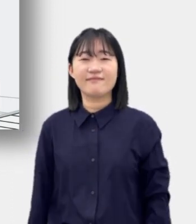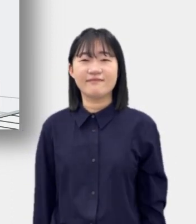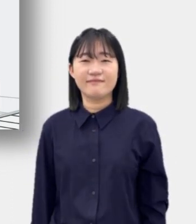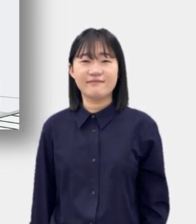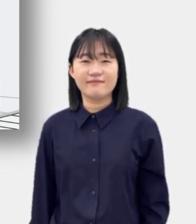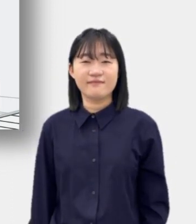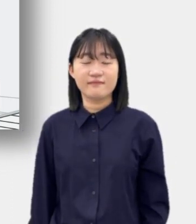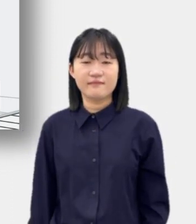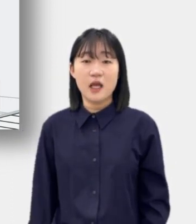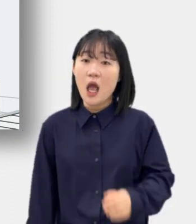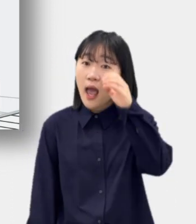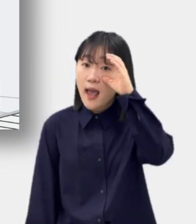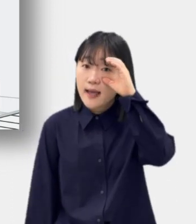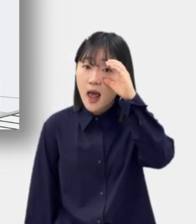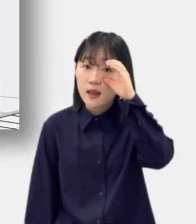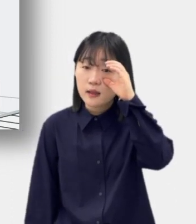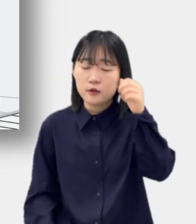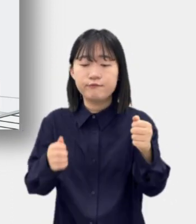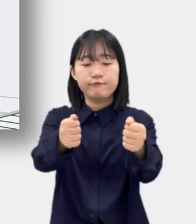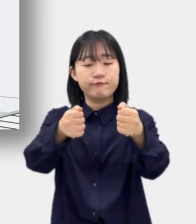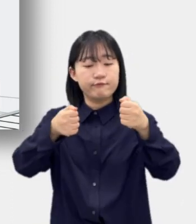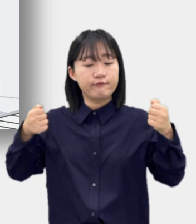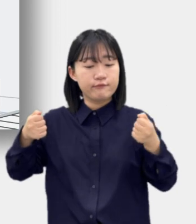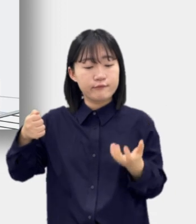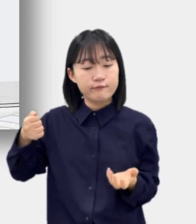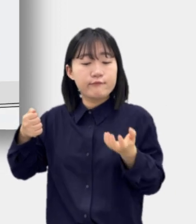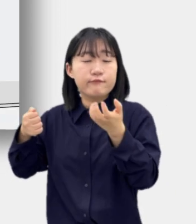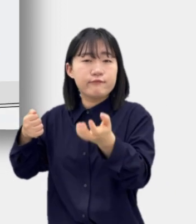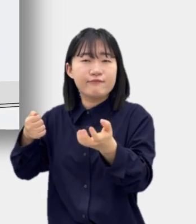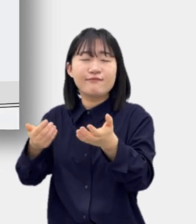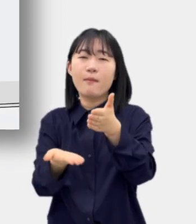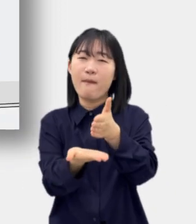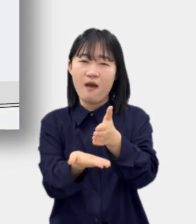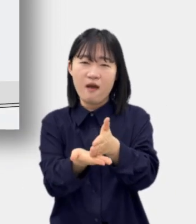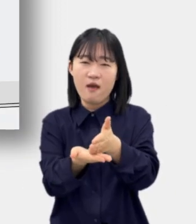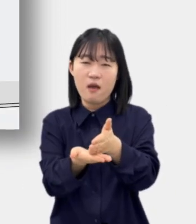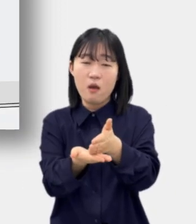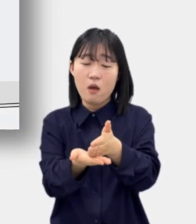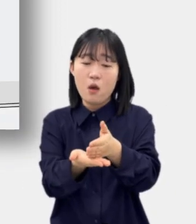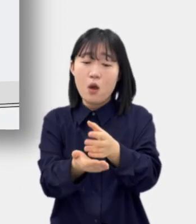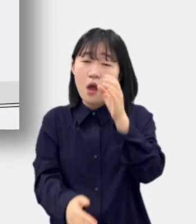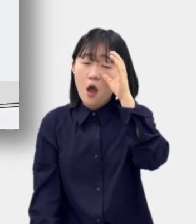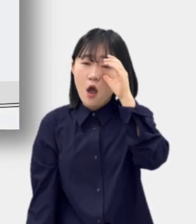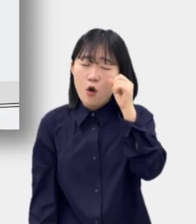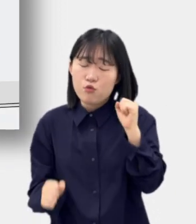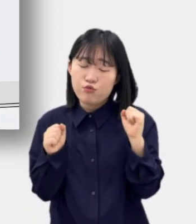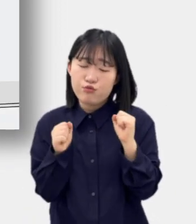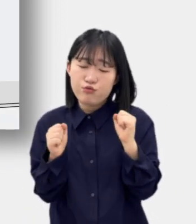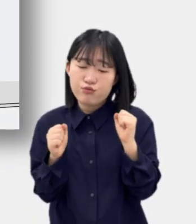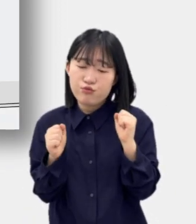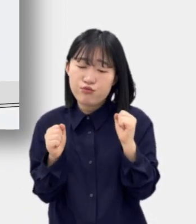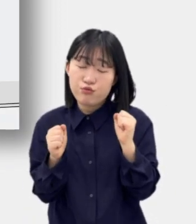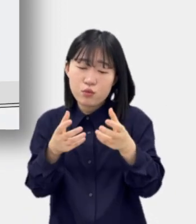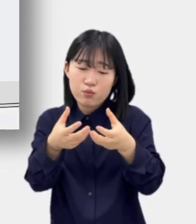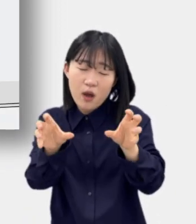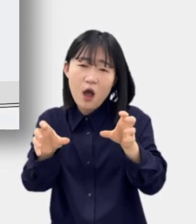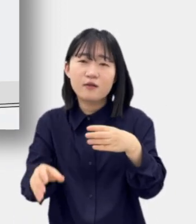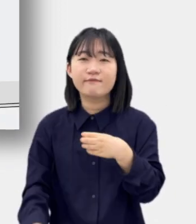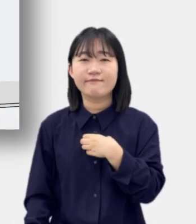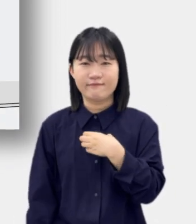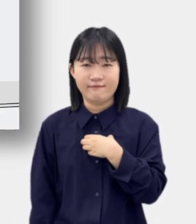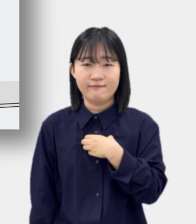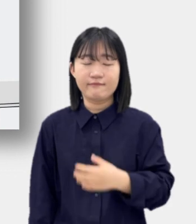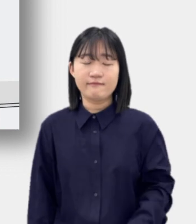냉기가 나오는 출구에 떨어져 놓아주세요. 특히 계란의 경우 선반에 보관하지 마십시오.